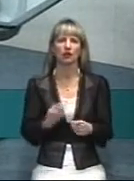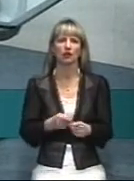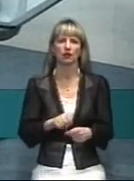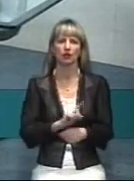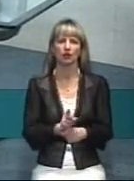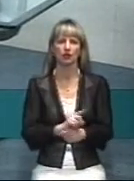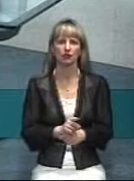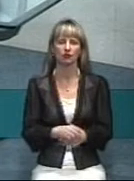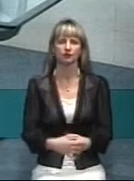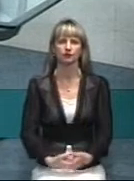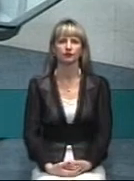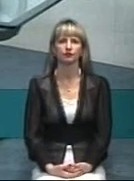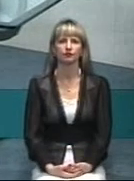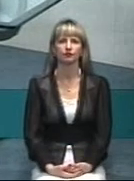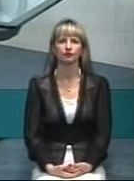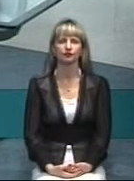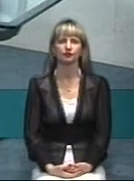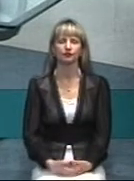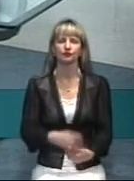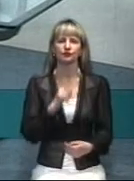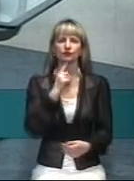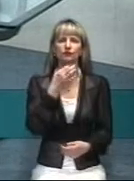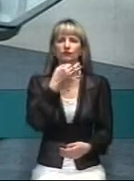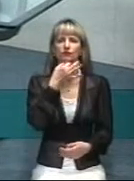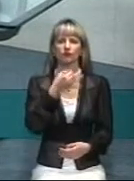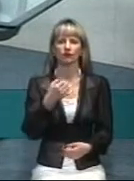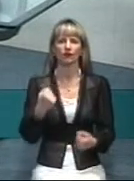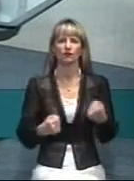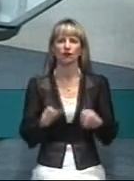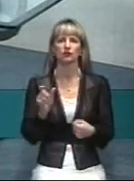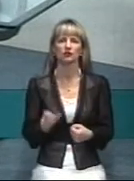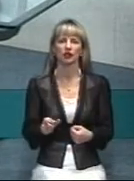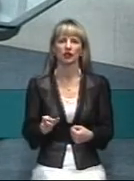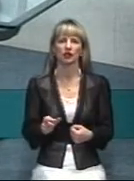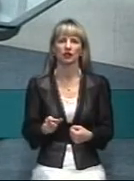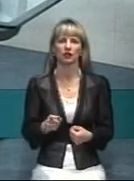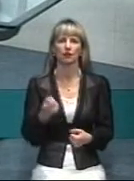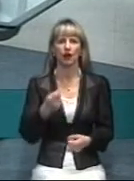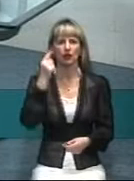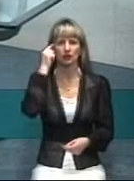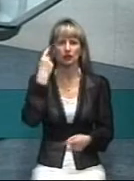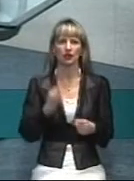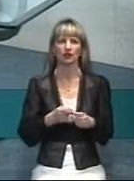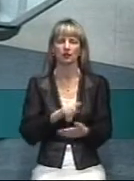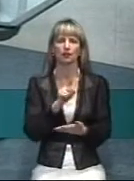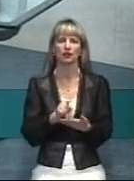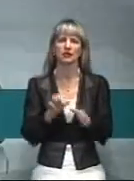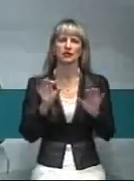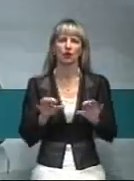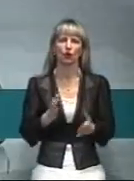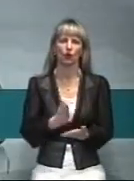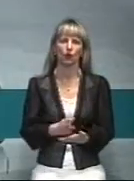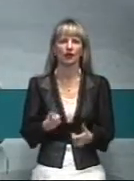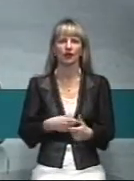приладів? Ну, важко сказати. Водії, мені здається, не надто є обізнаними в даному питанні, законно чи